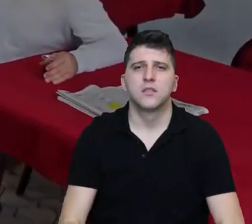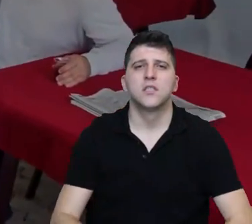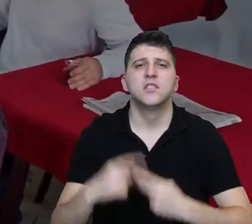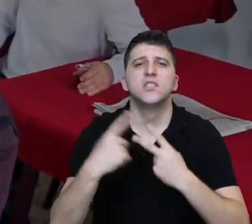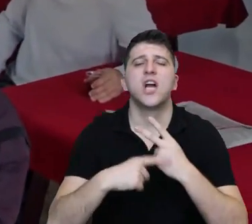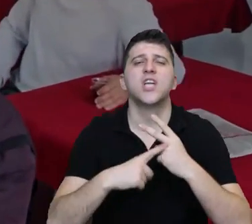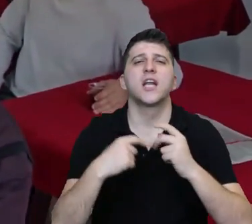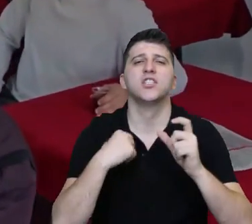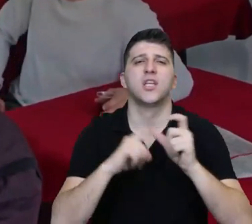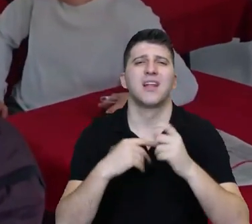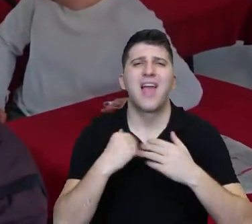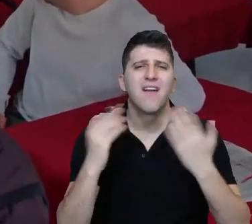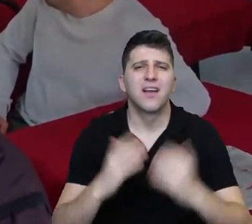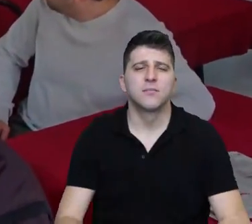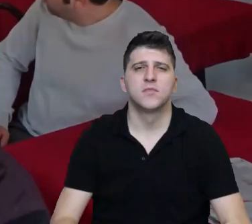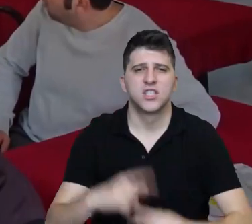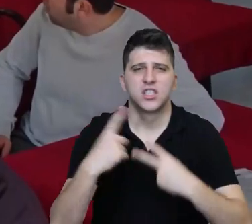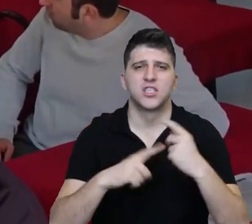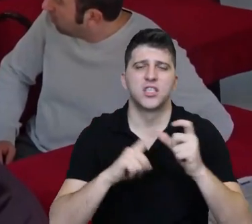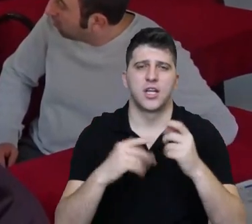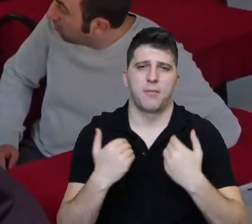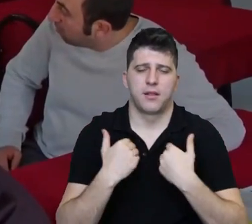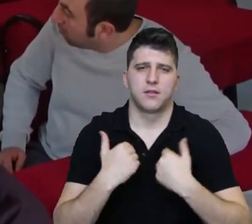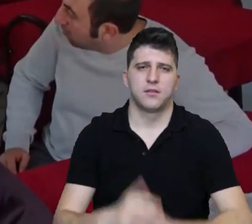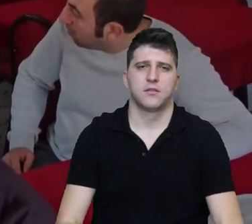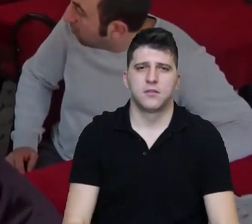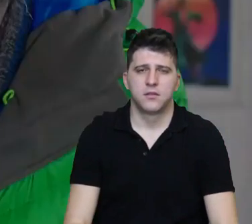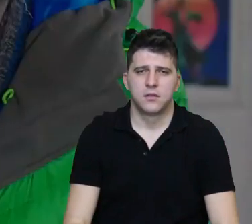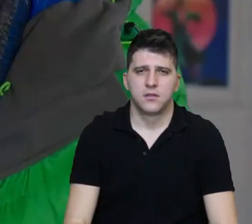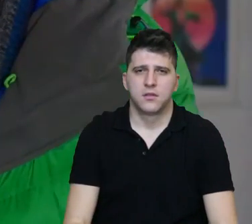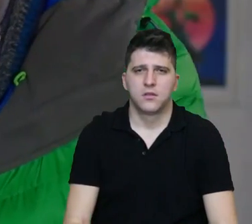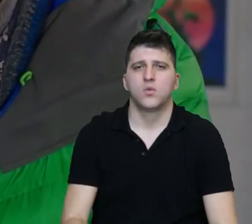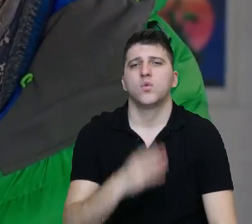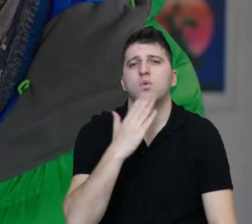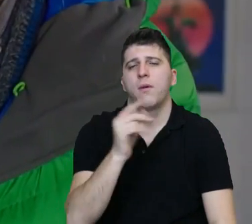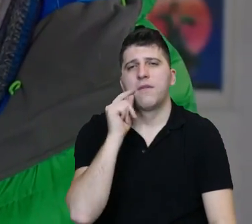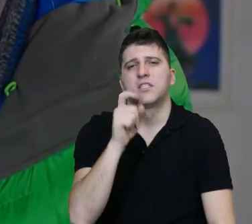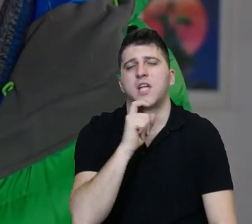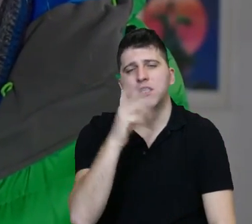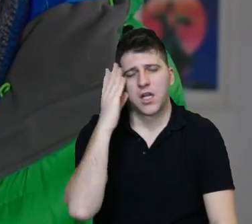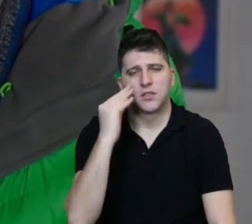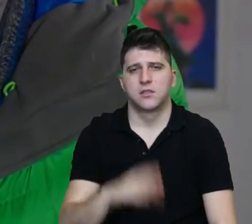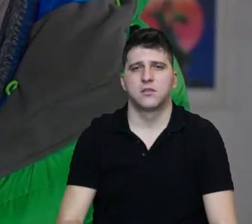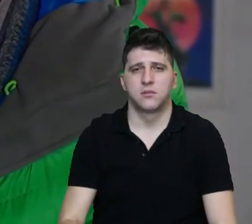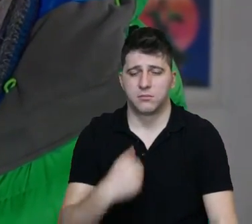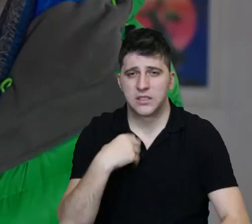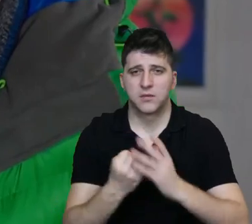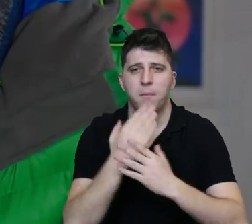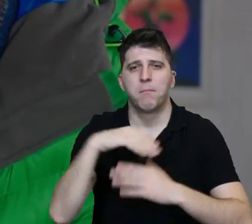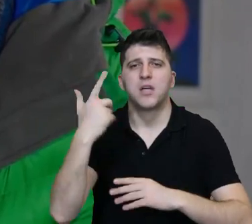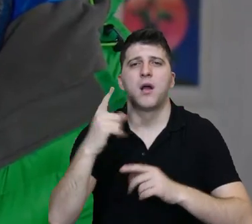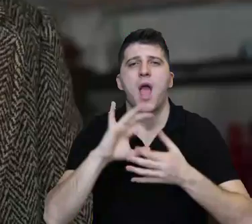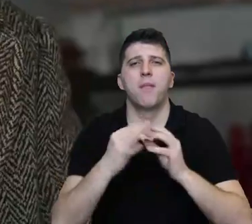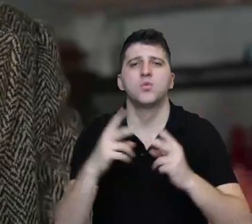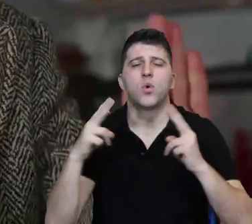Yaşar Çelik. Efendim? Yaşar Çelik, ben Yaşar Çelik. Yok beyefendi, yanlış anladınız. Biz sabah başka bir